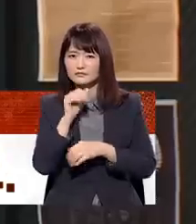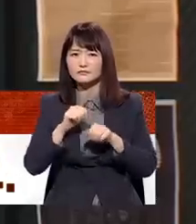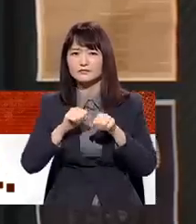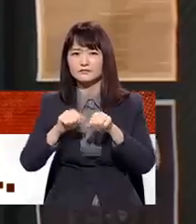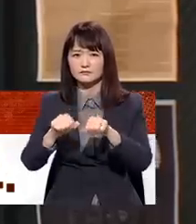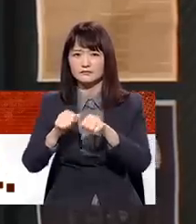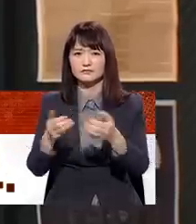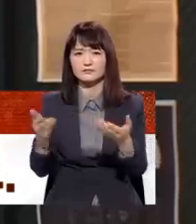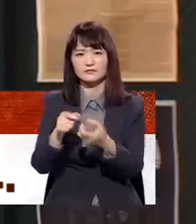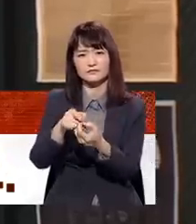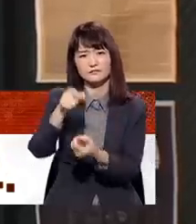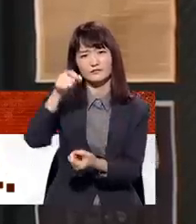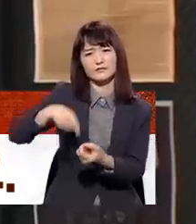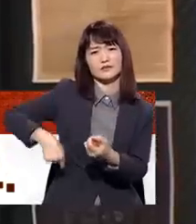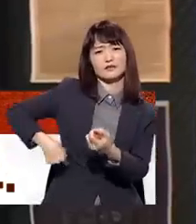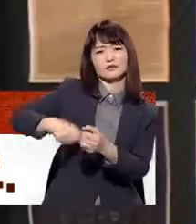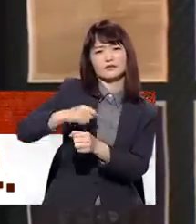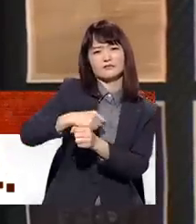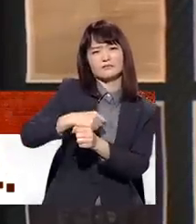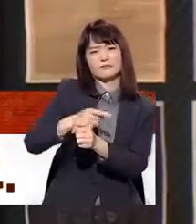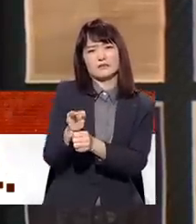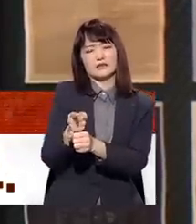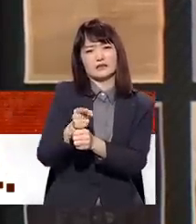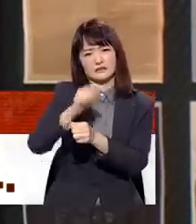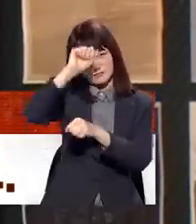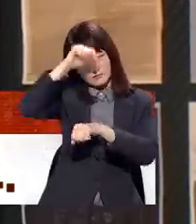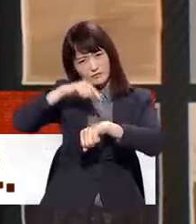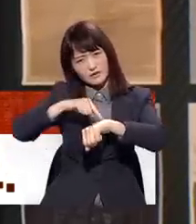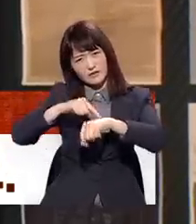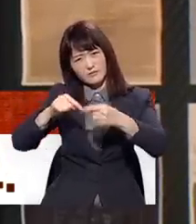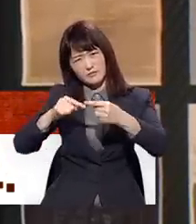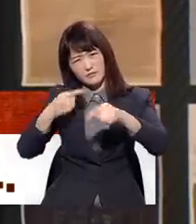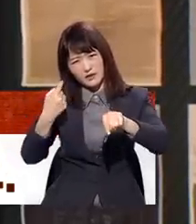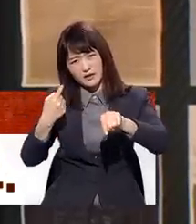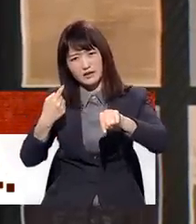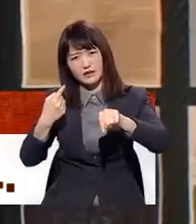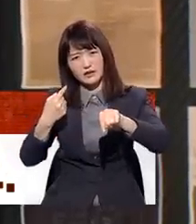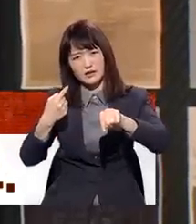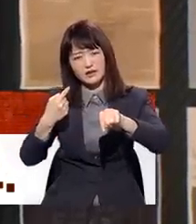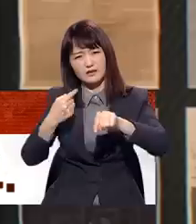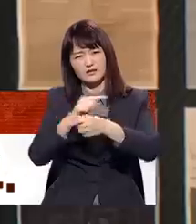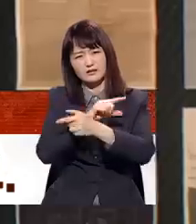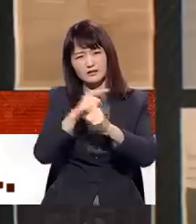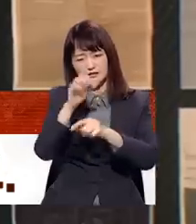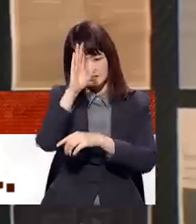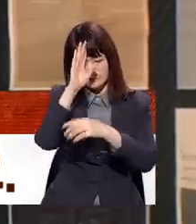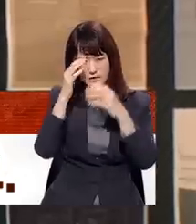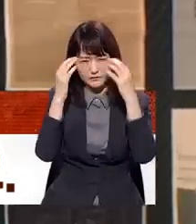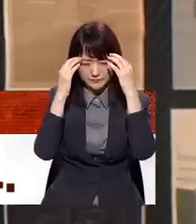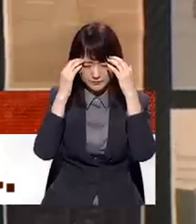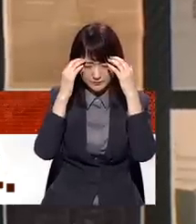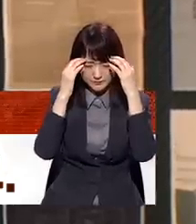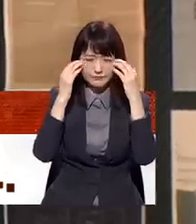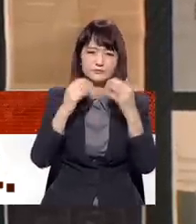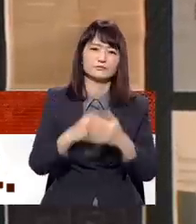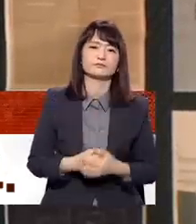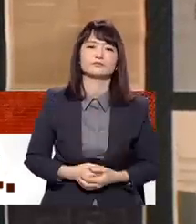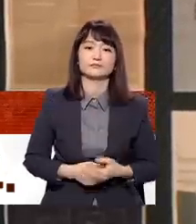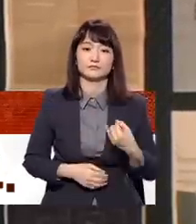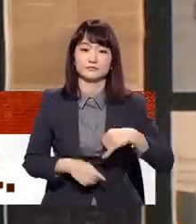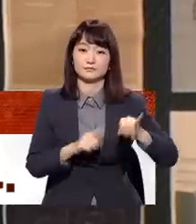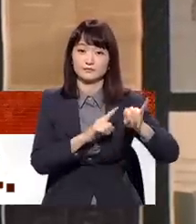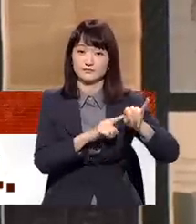오래 하시다가 허리 협착증, 발목 힘줄 파열 등등 많은 잔병에 시달리고 계신다고요? 이